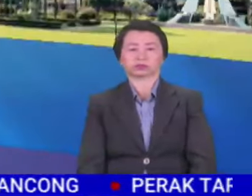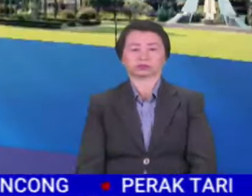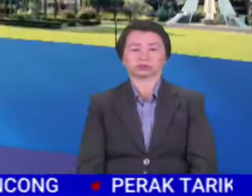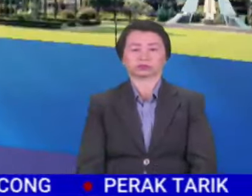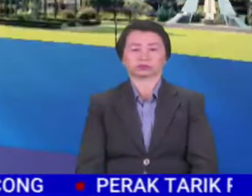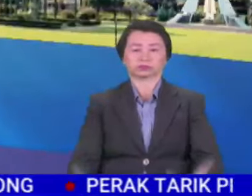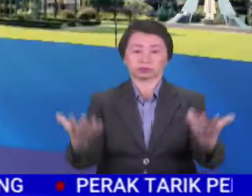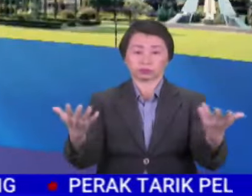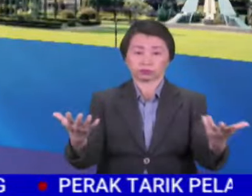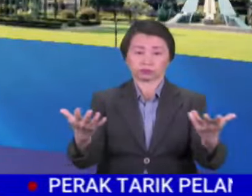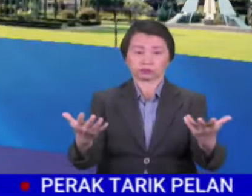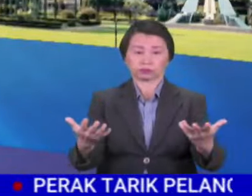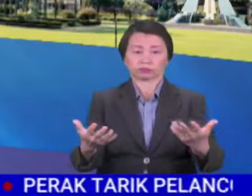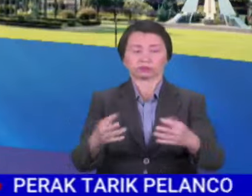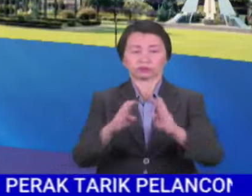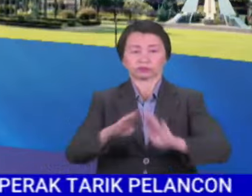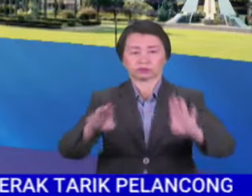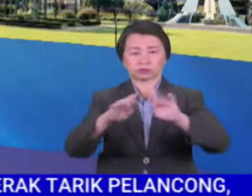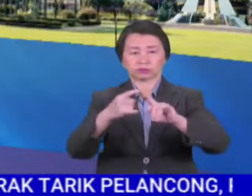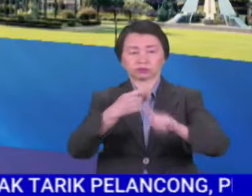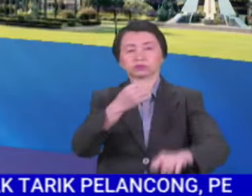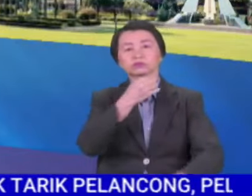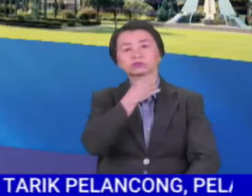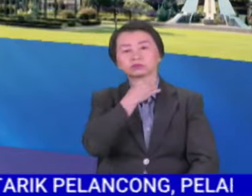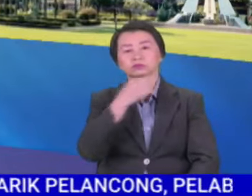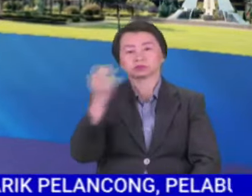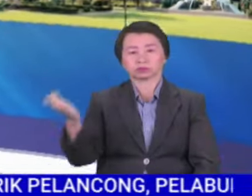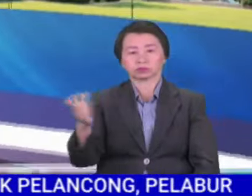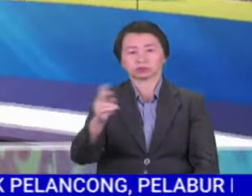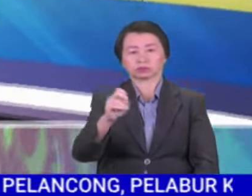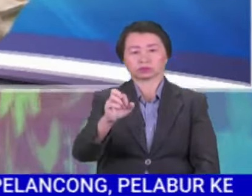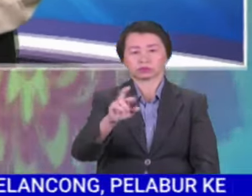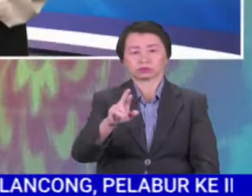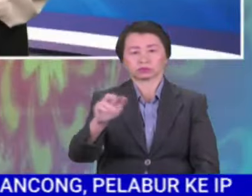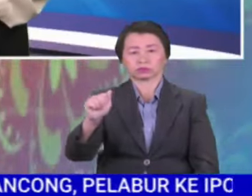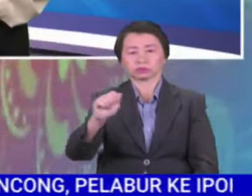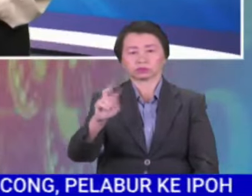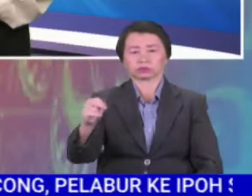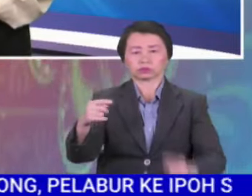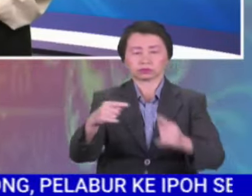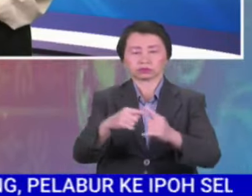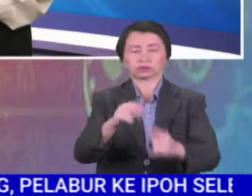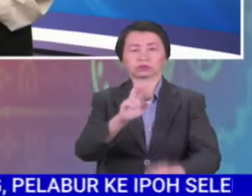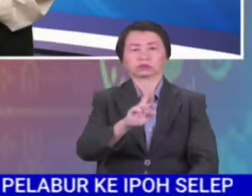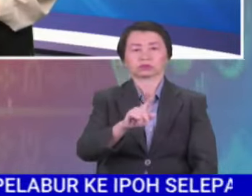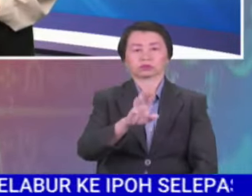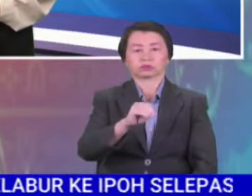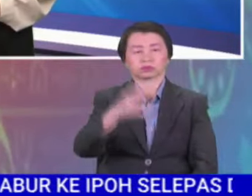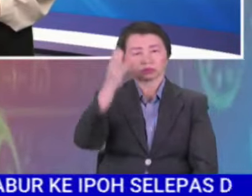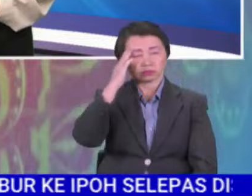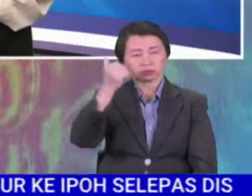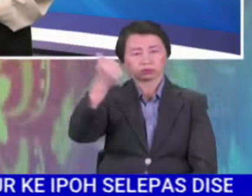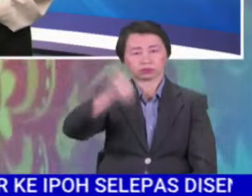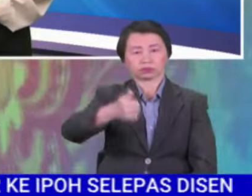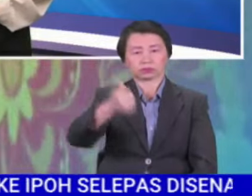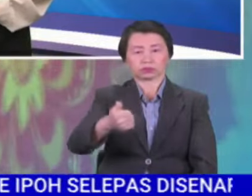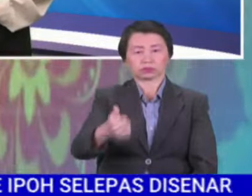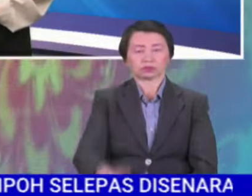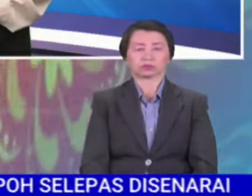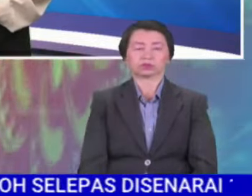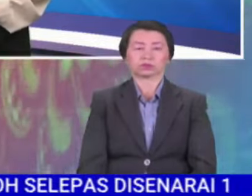itu mengakhiri perkembangan berita dari perak saya Nur Ain Abu Bakar kembali ke angkasa Puri Assalamualaikum dan